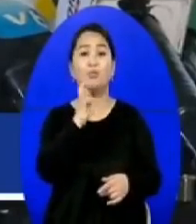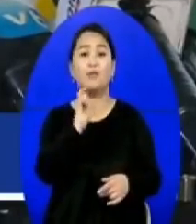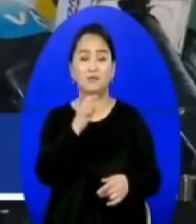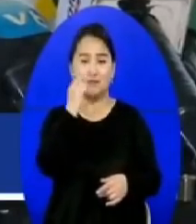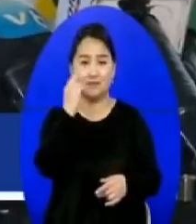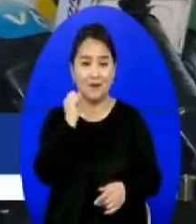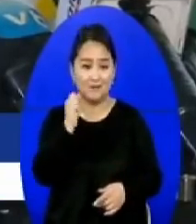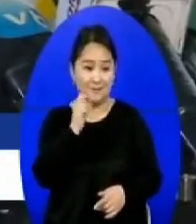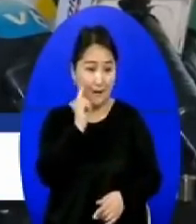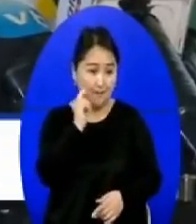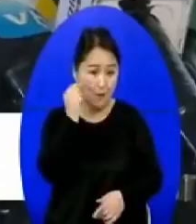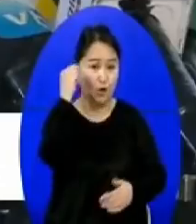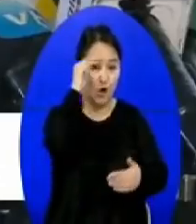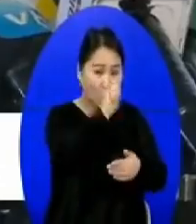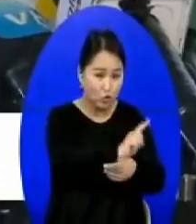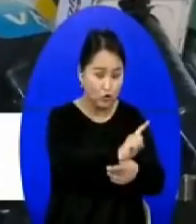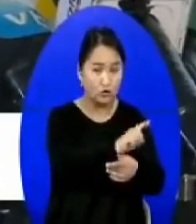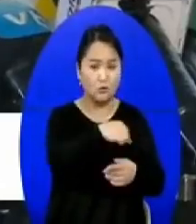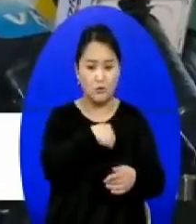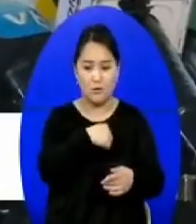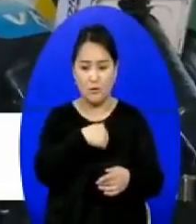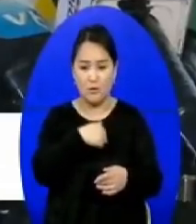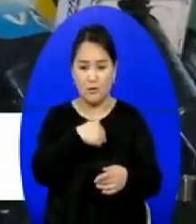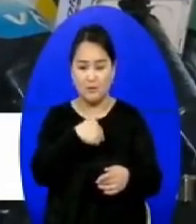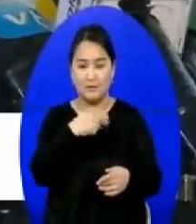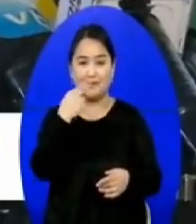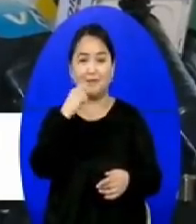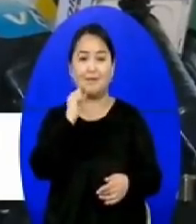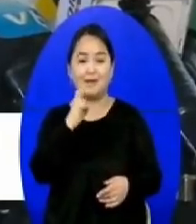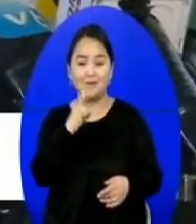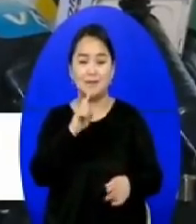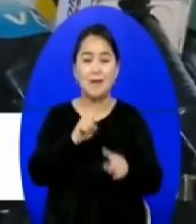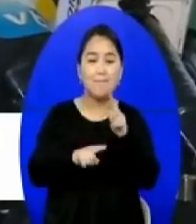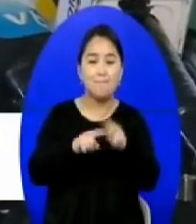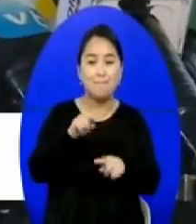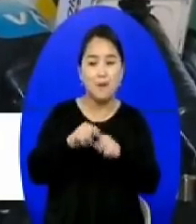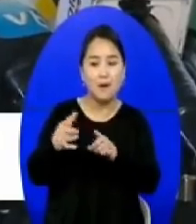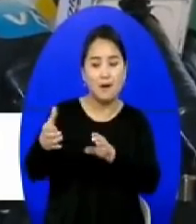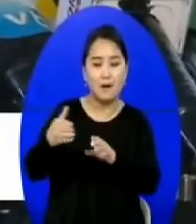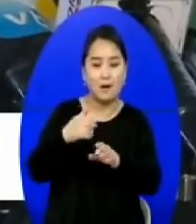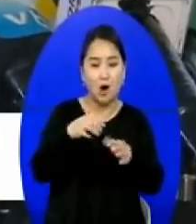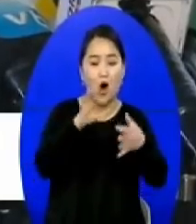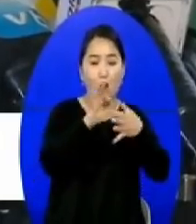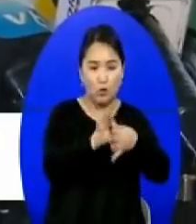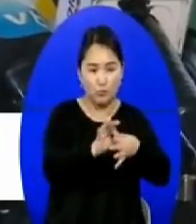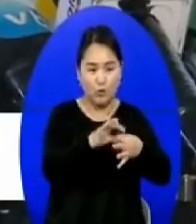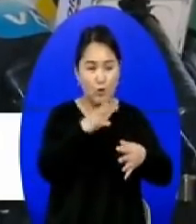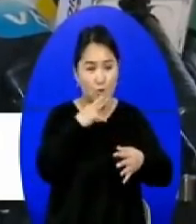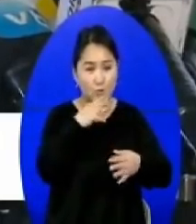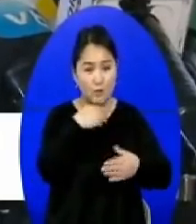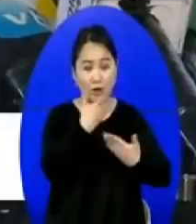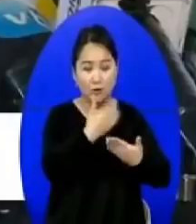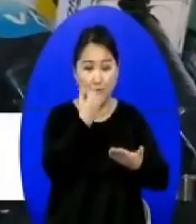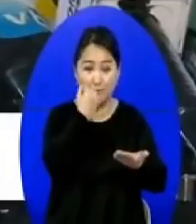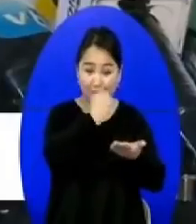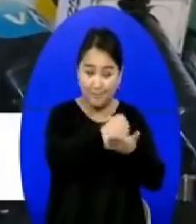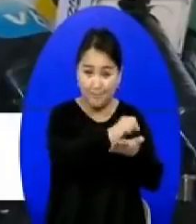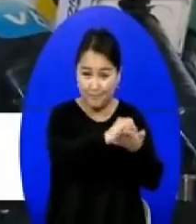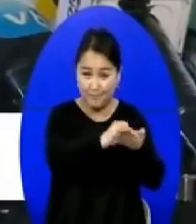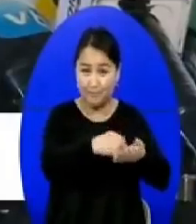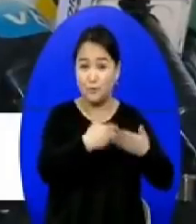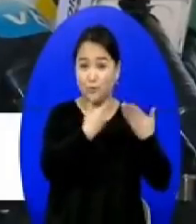ямар арилжааны банкны харилцагт ансаараа авах вэ гэдгийг бол очиж үн цаасны компанидэр очиж баталгаажуулах